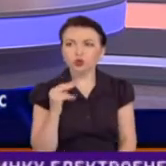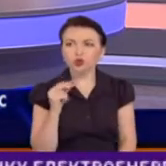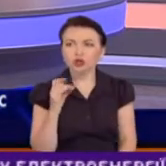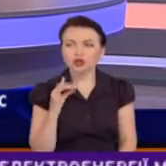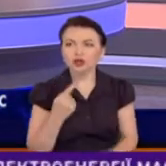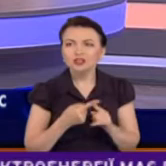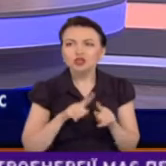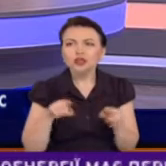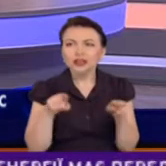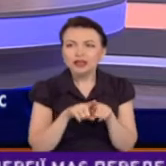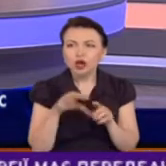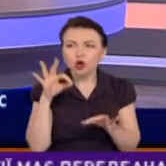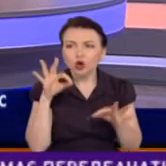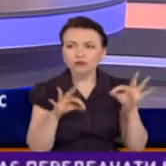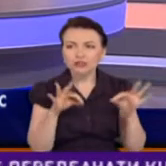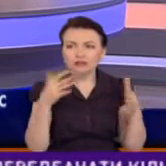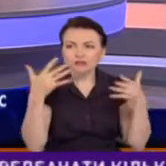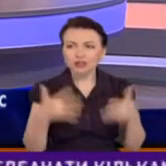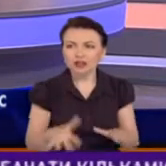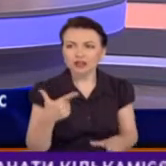таке коефіцієнт втрат газу?